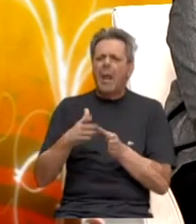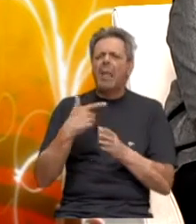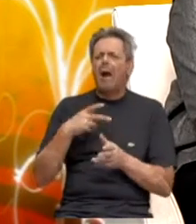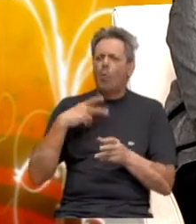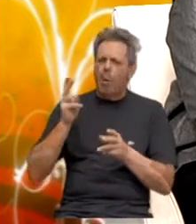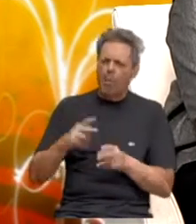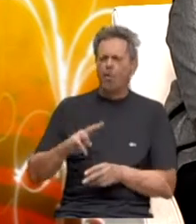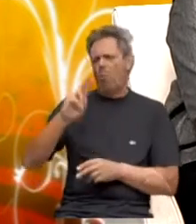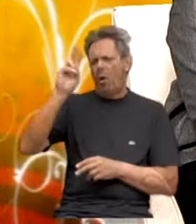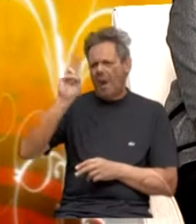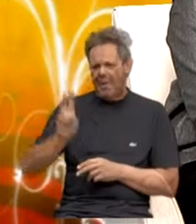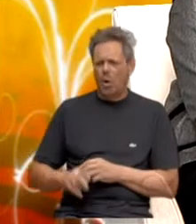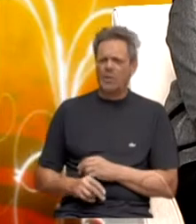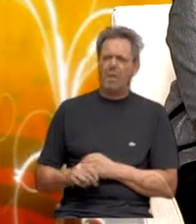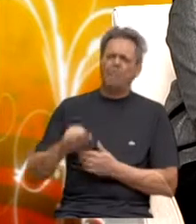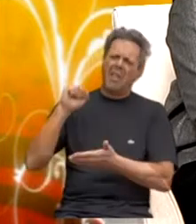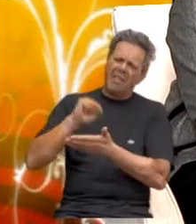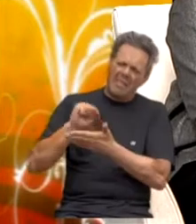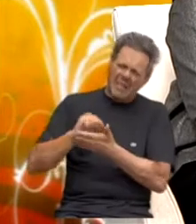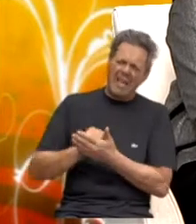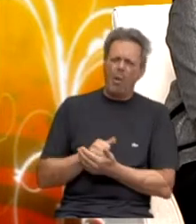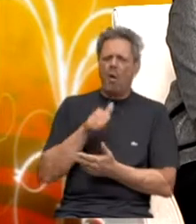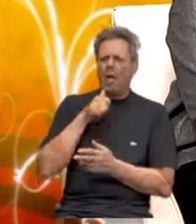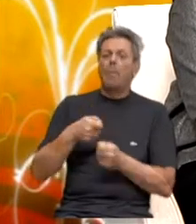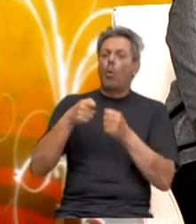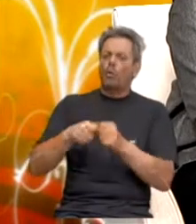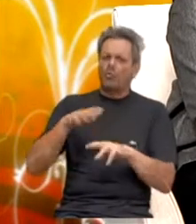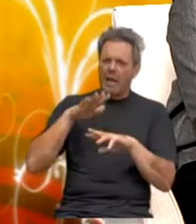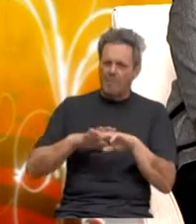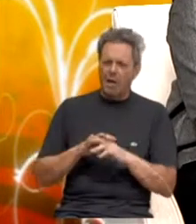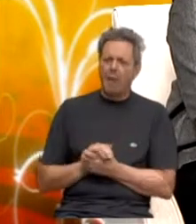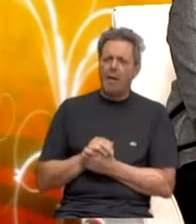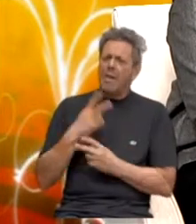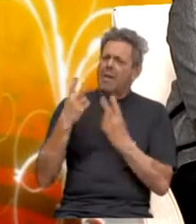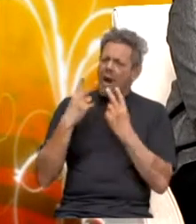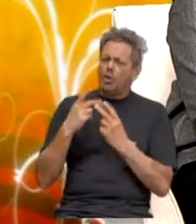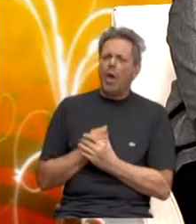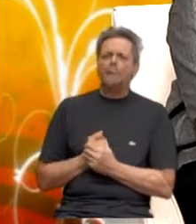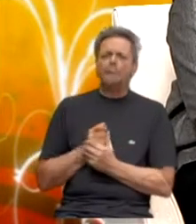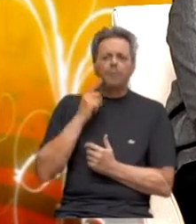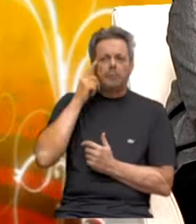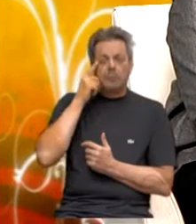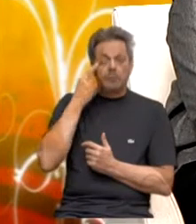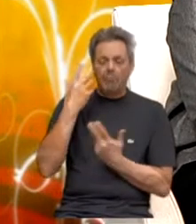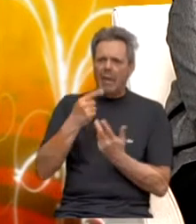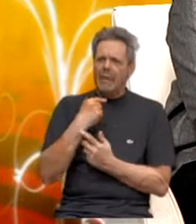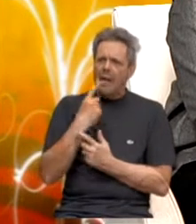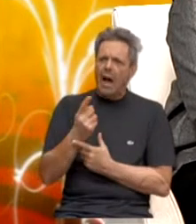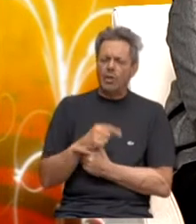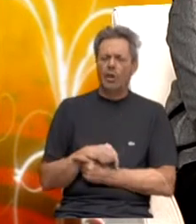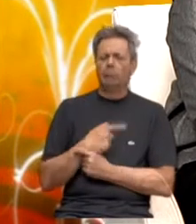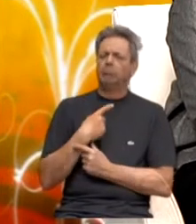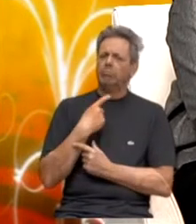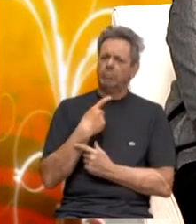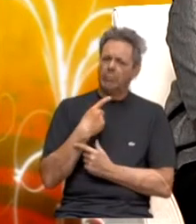i elektronskim i u tiskanim medijima i preko društvenih mreža. I bitno je da se kaže, da se